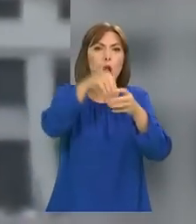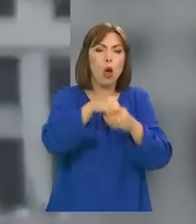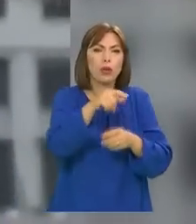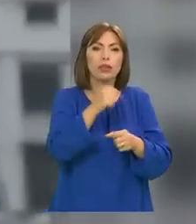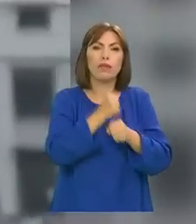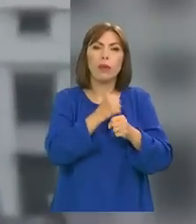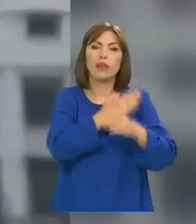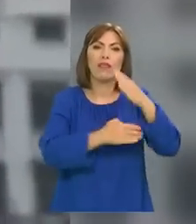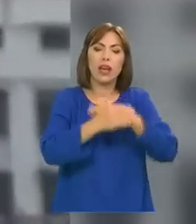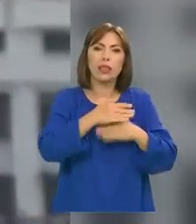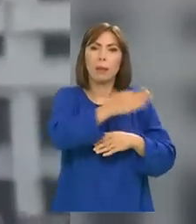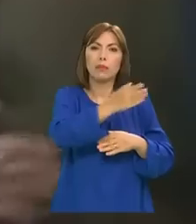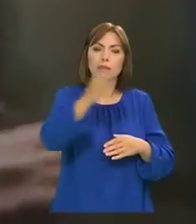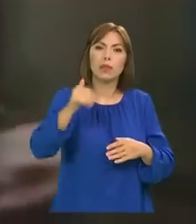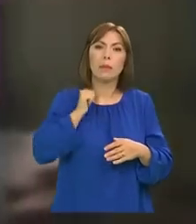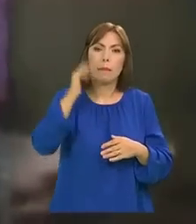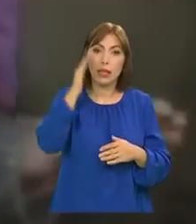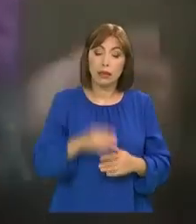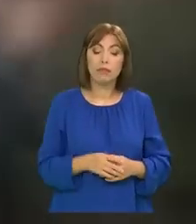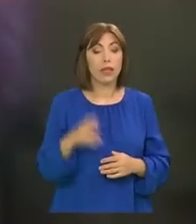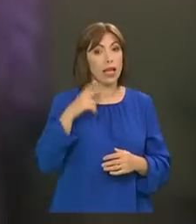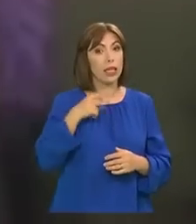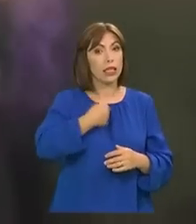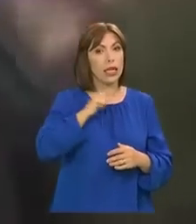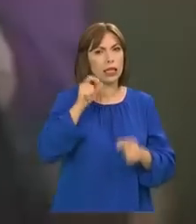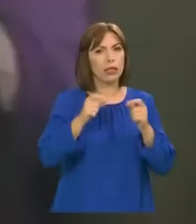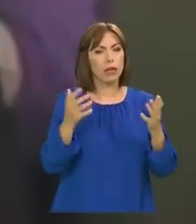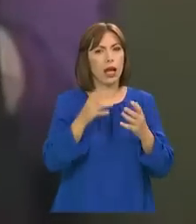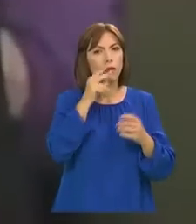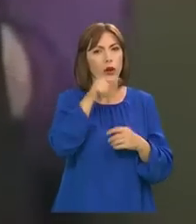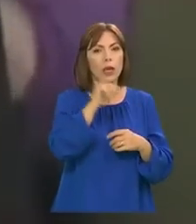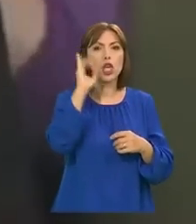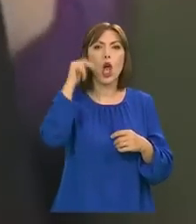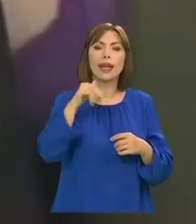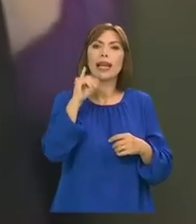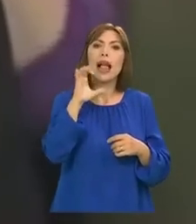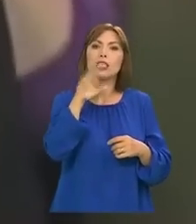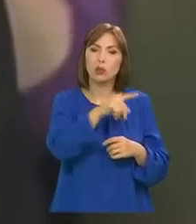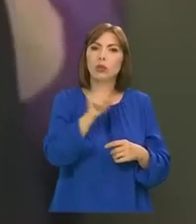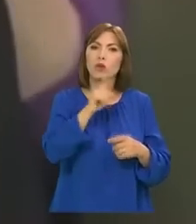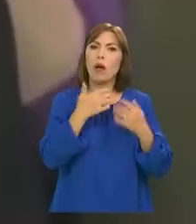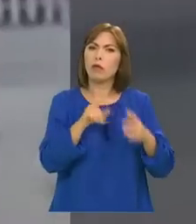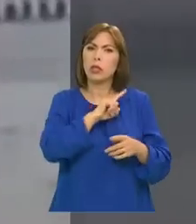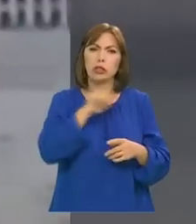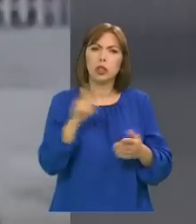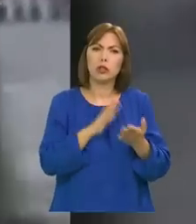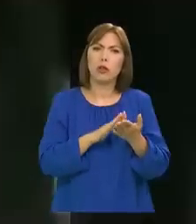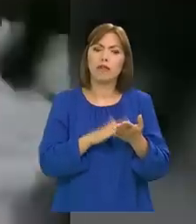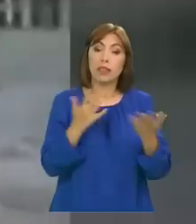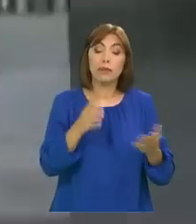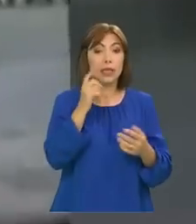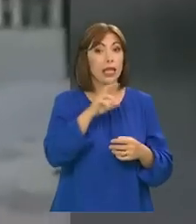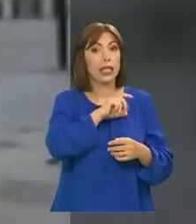victime în rândul militarilor. Existența teroriștilor despre care vorbea Ion Iliescu nu a fost niciodată dovedită, însă din